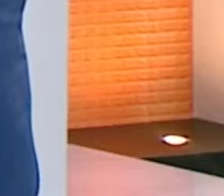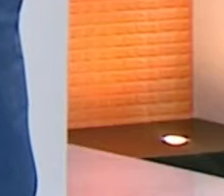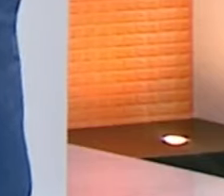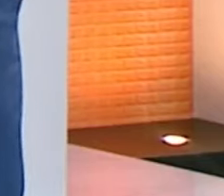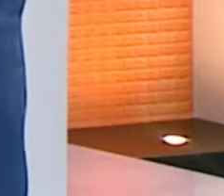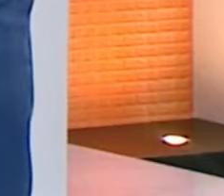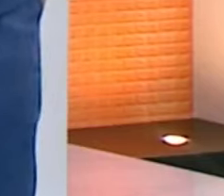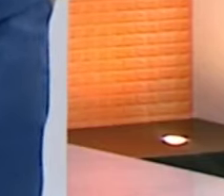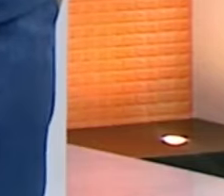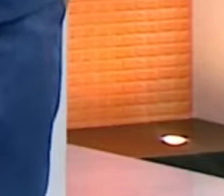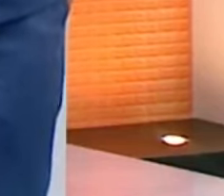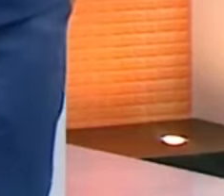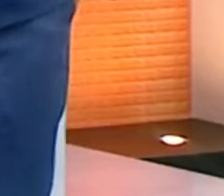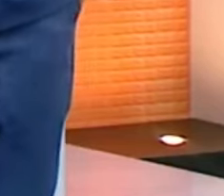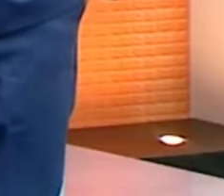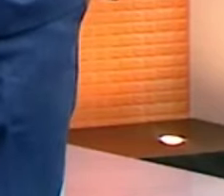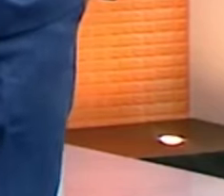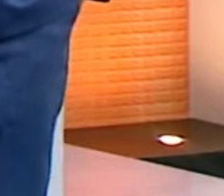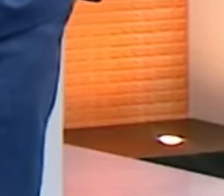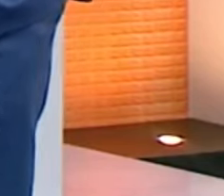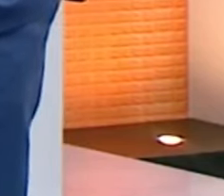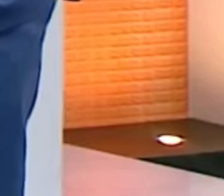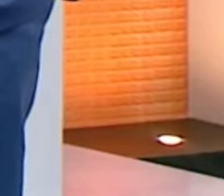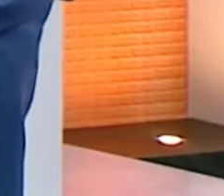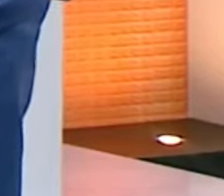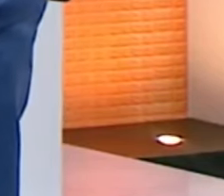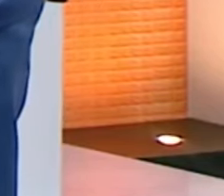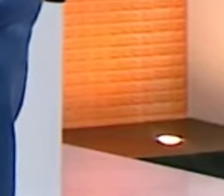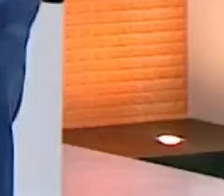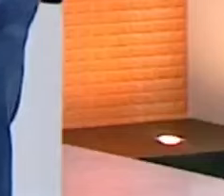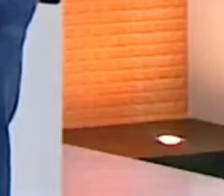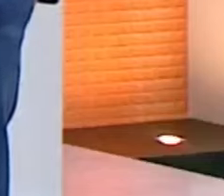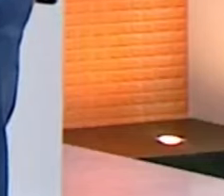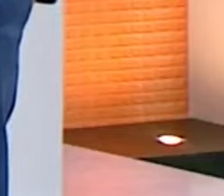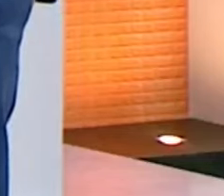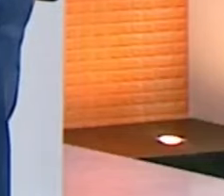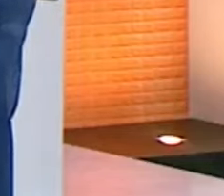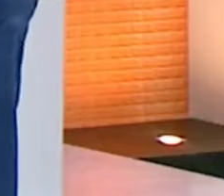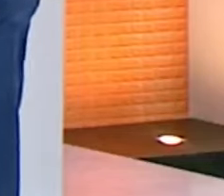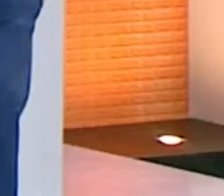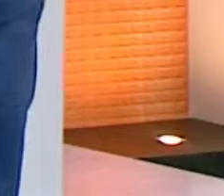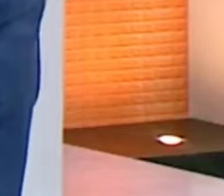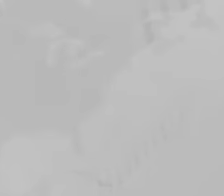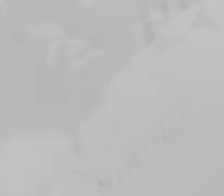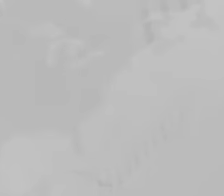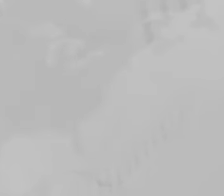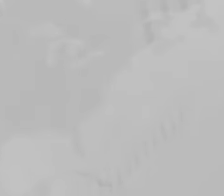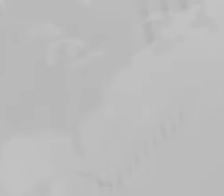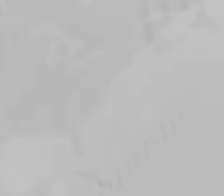Pinoy TV at sa www.gmanews.tv.